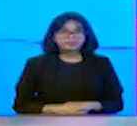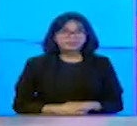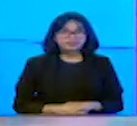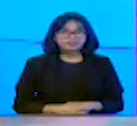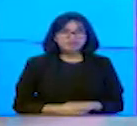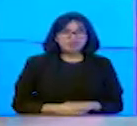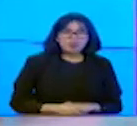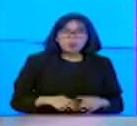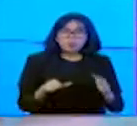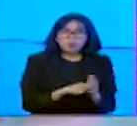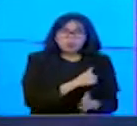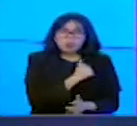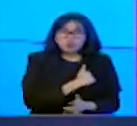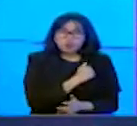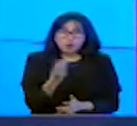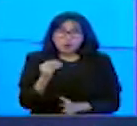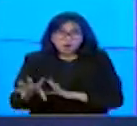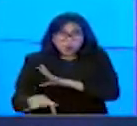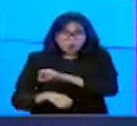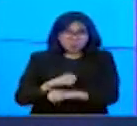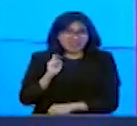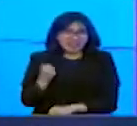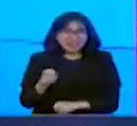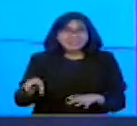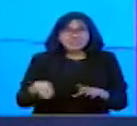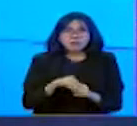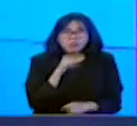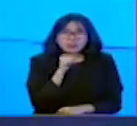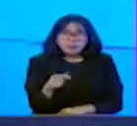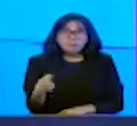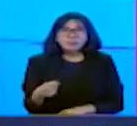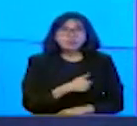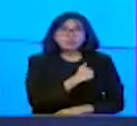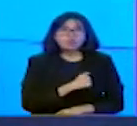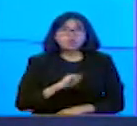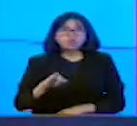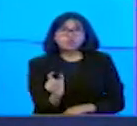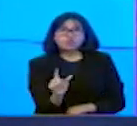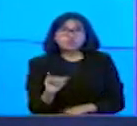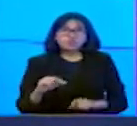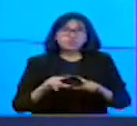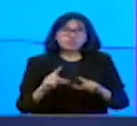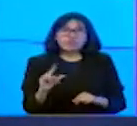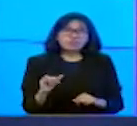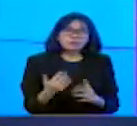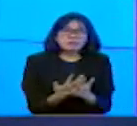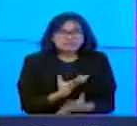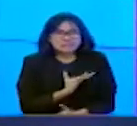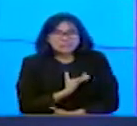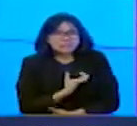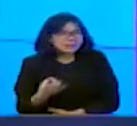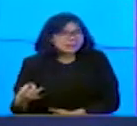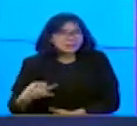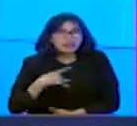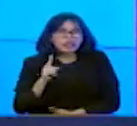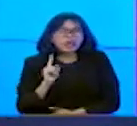Pemirsa, korupsi bantuan sosial COVID-19 yang melibatkan Menteri Sosial Juliari Batubara melukai rasa pri kemanusiaan di masyarakat.